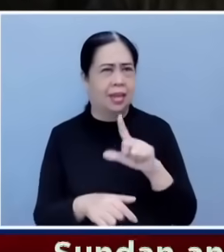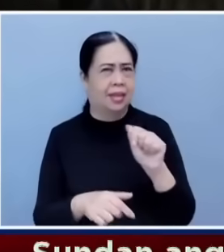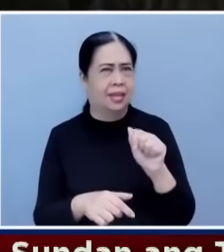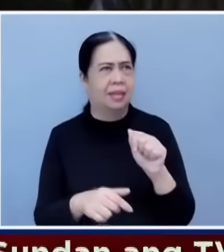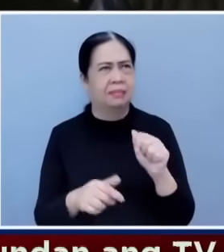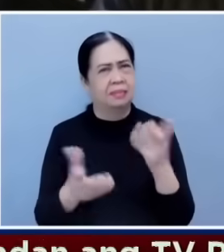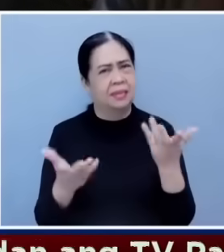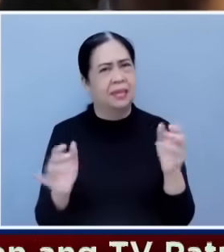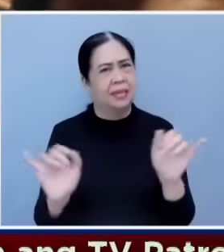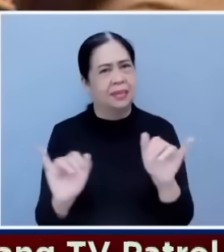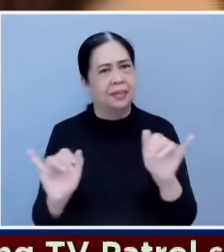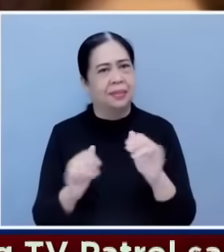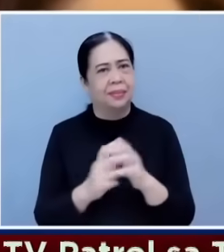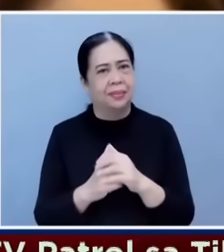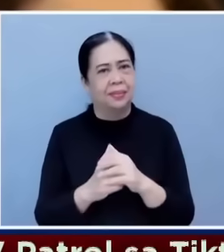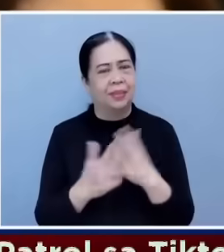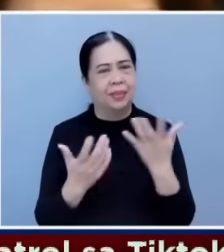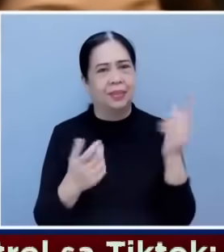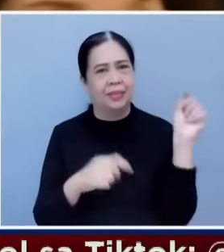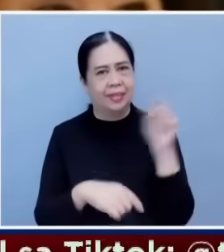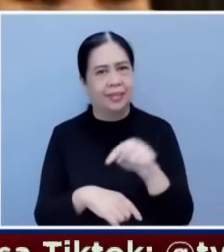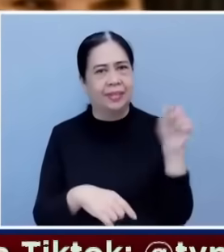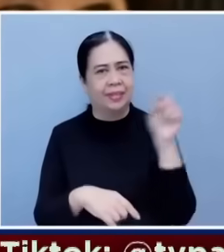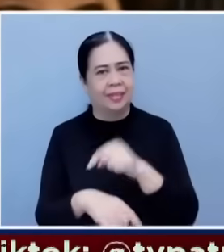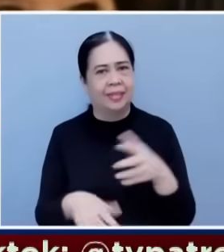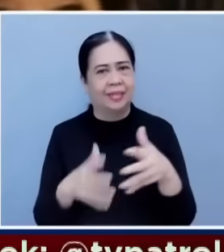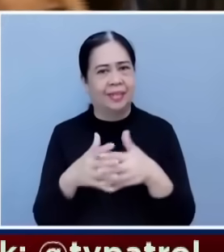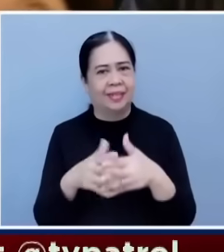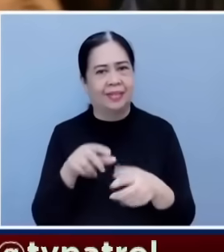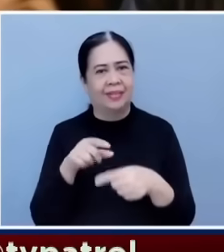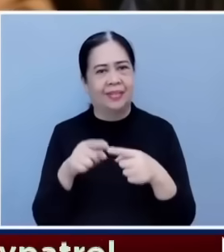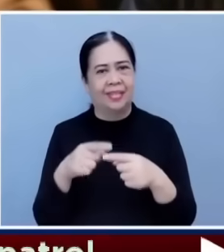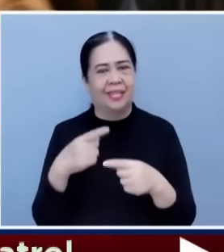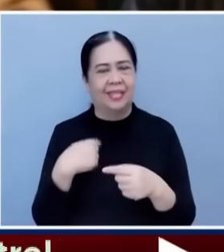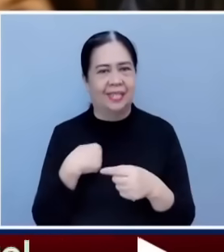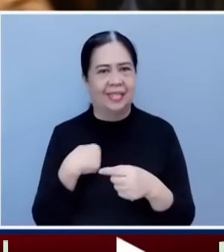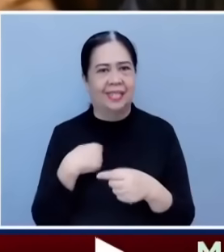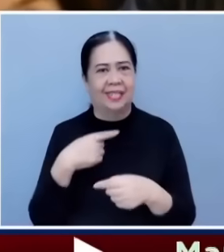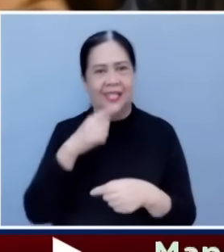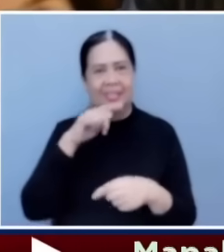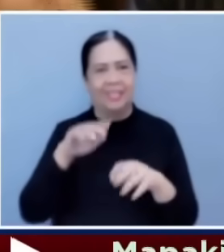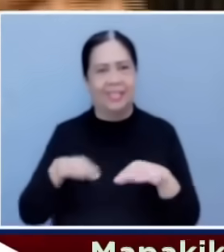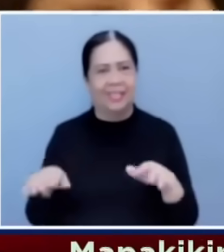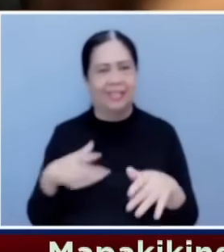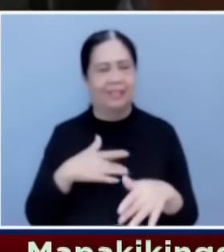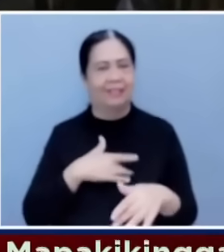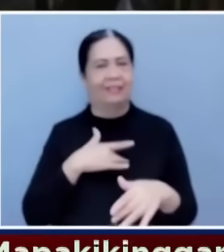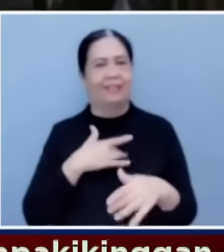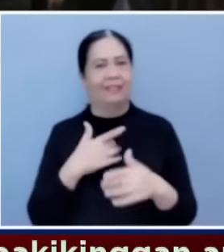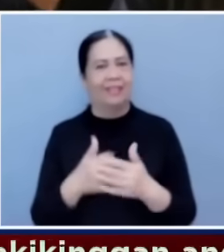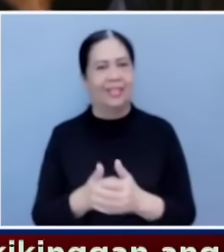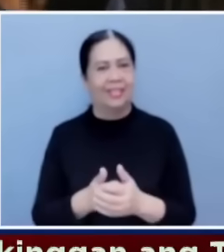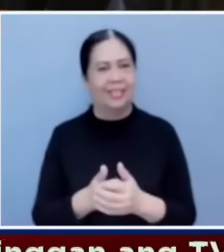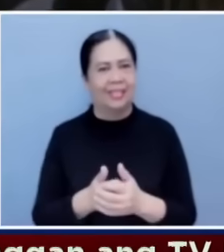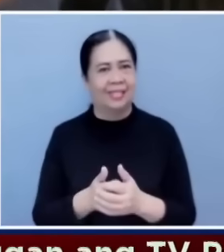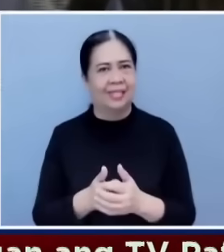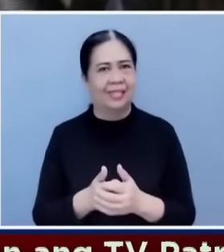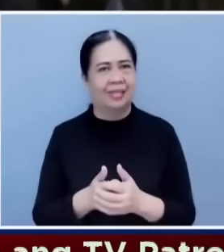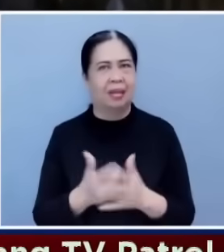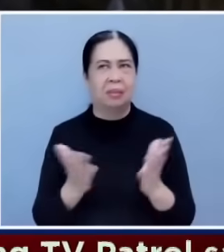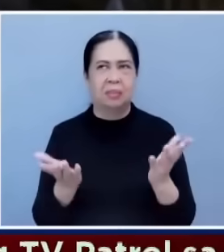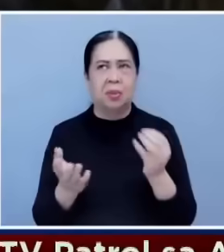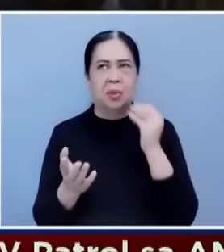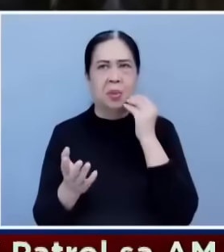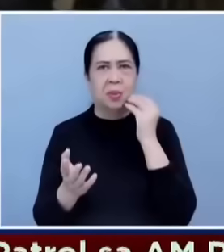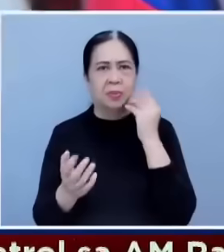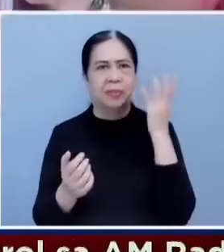different. I used to come here all the time when I was a kid, so it feels like home away from the home that